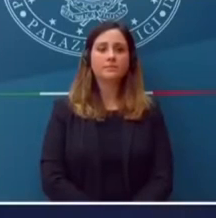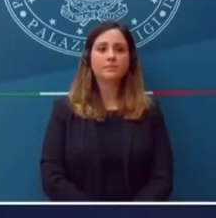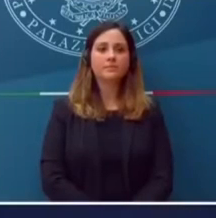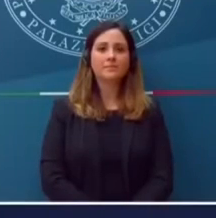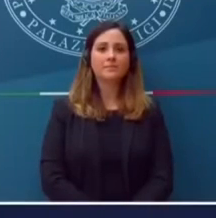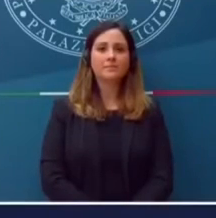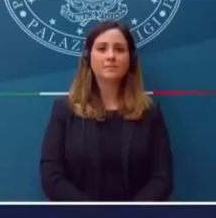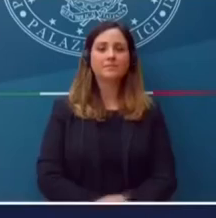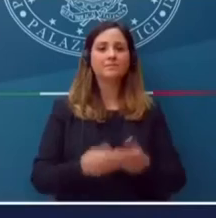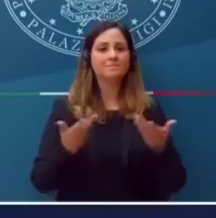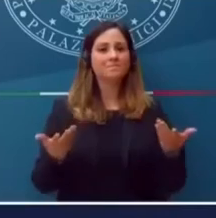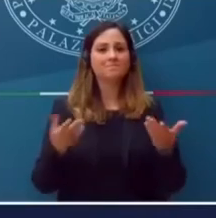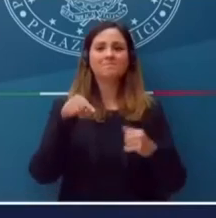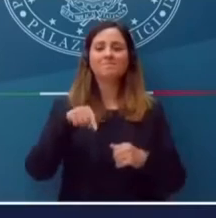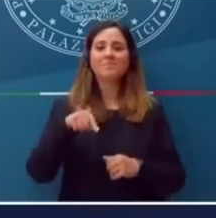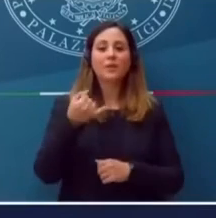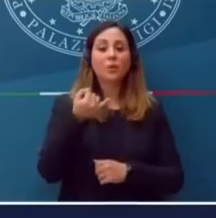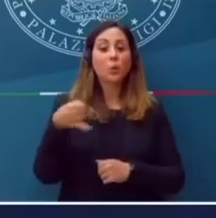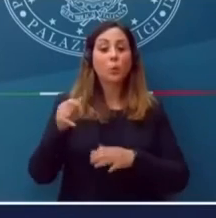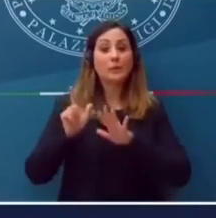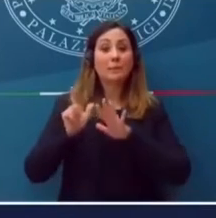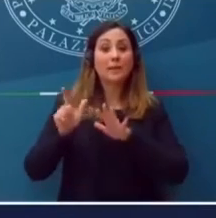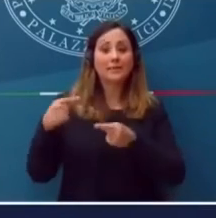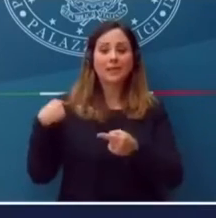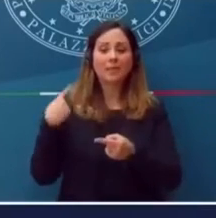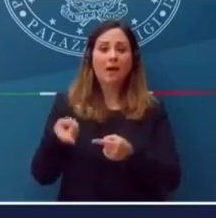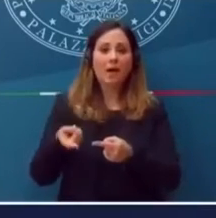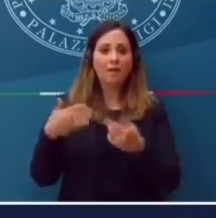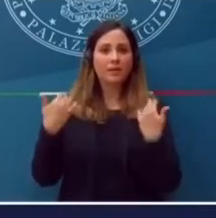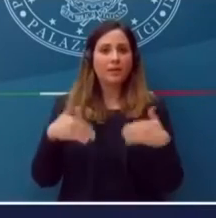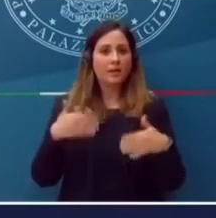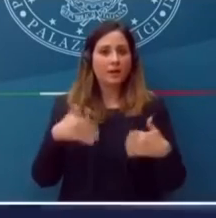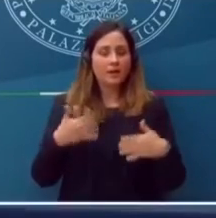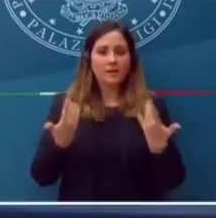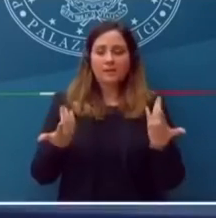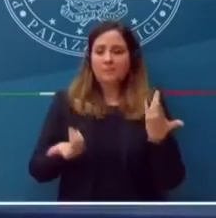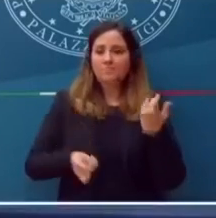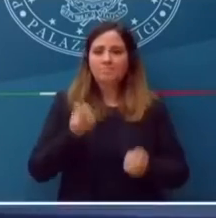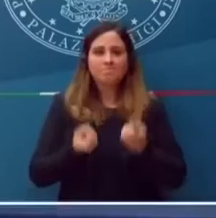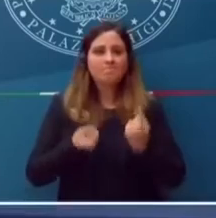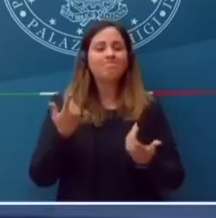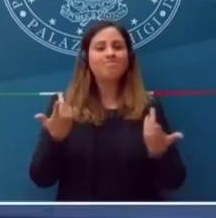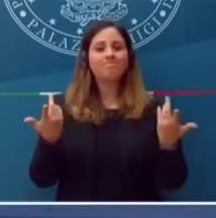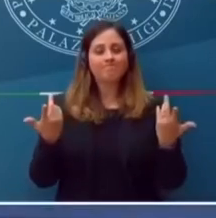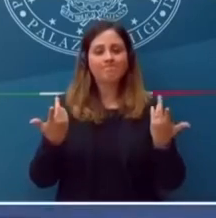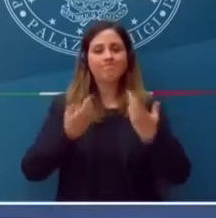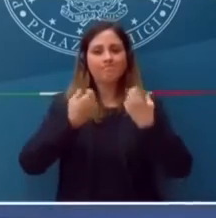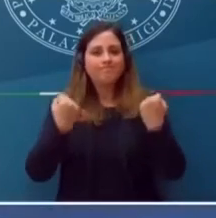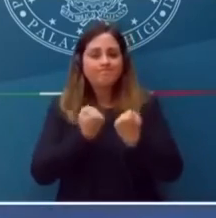Dunque, queste ultime settimane sono state piene di cose fatte e con